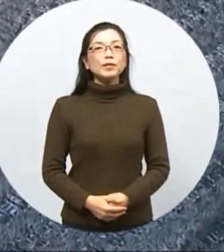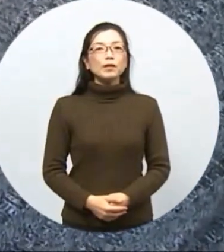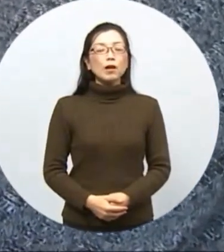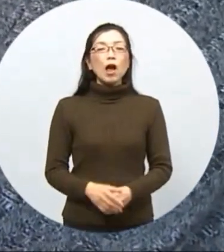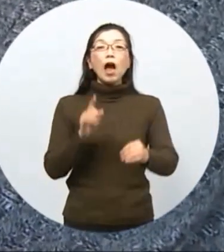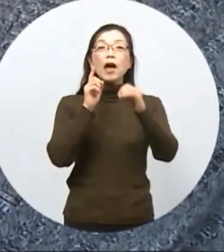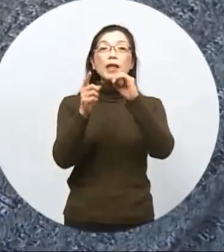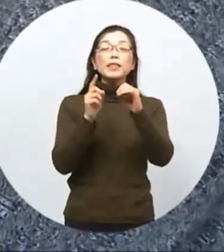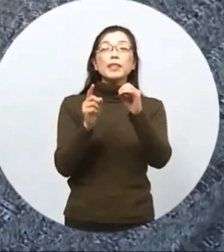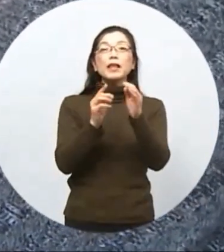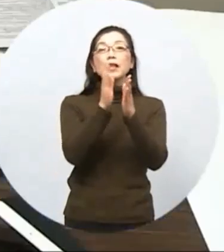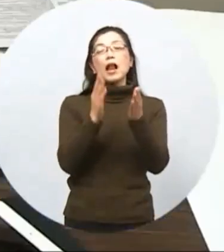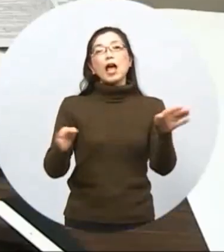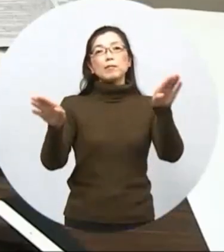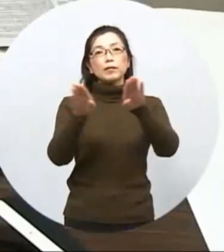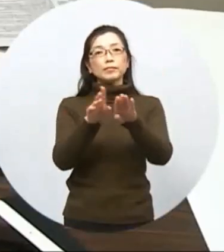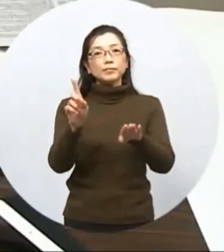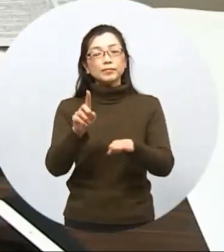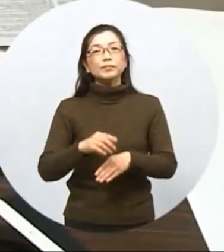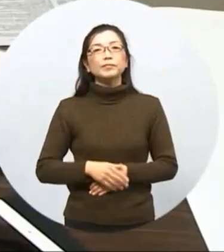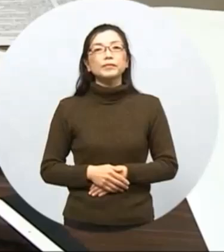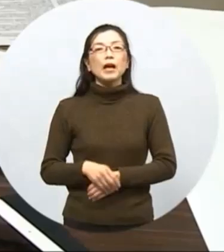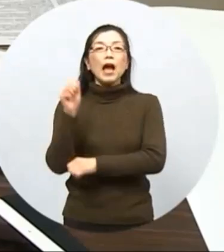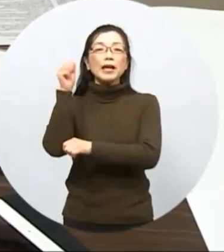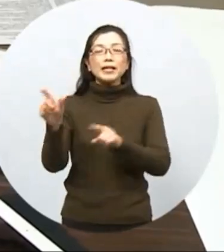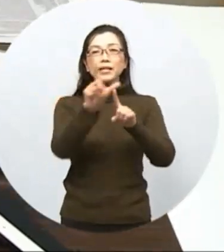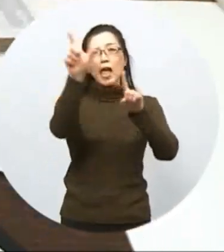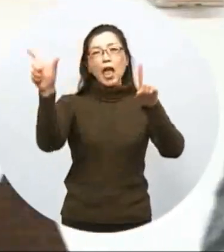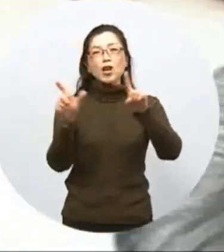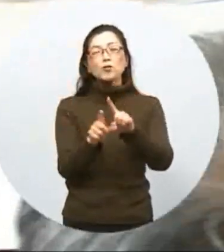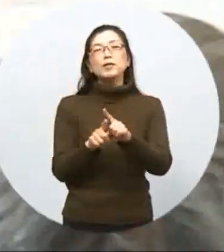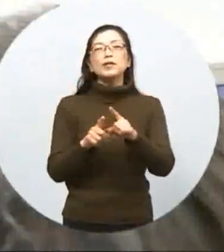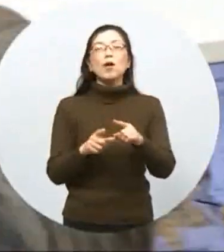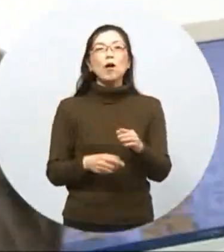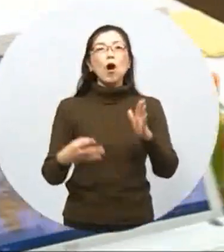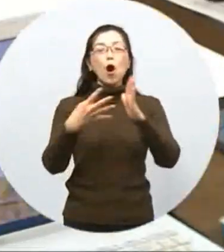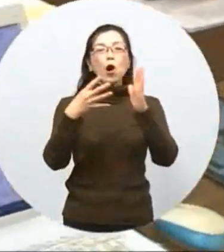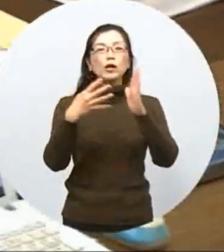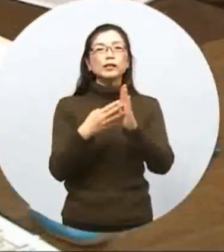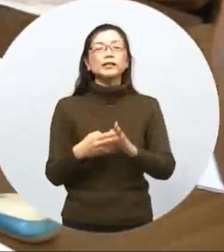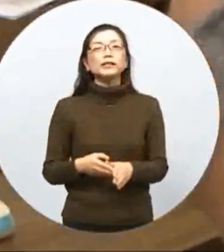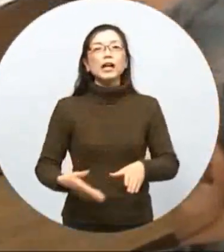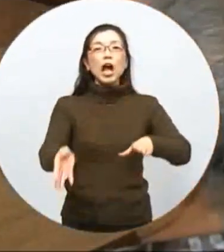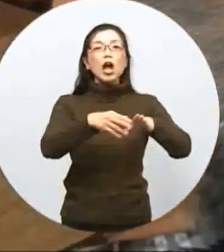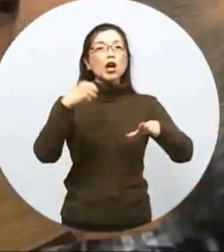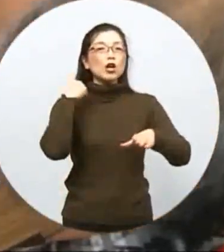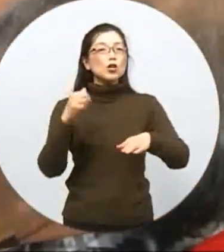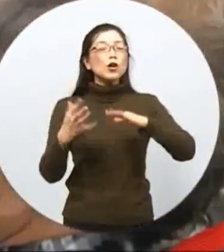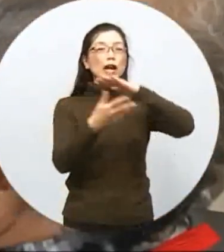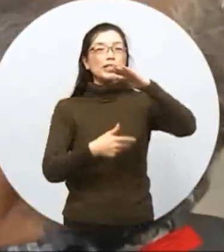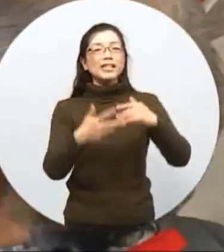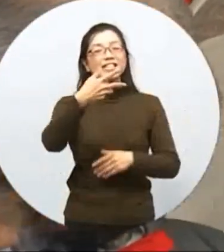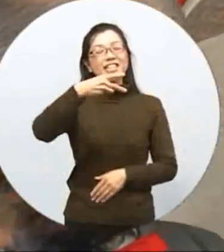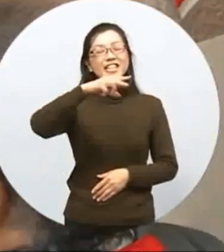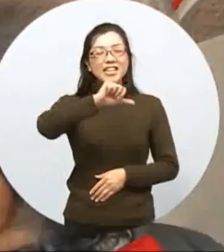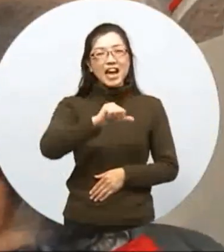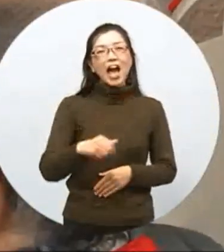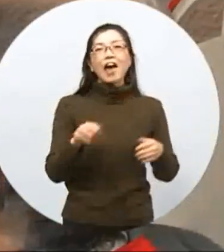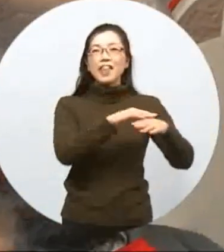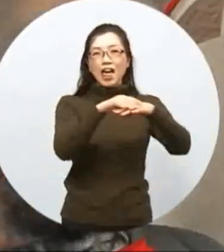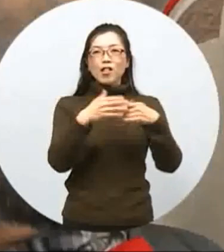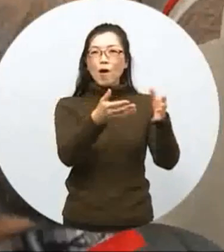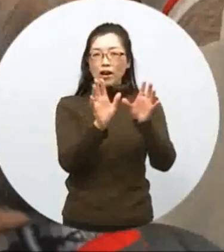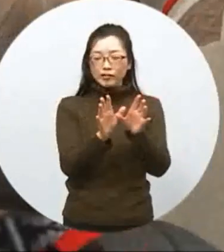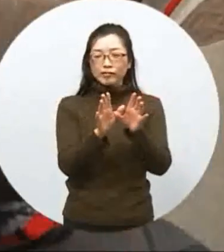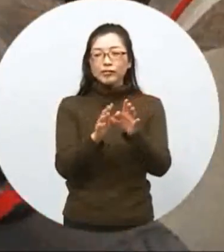このデジタルライブラリーは認定 NPO 法人湘南藤沢シニアネットと茅ヶ崎市との